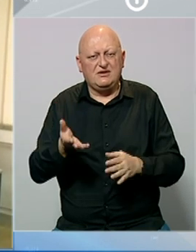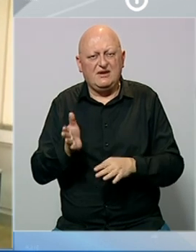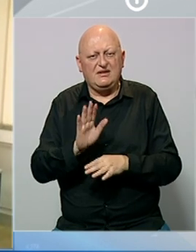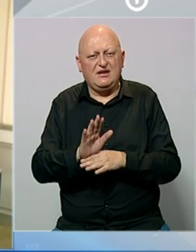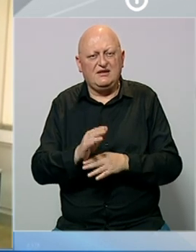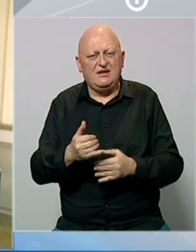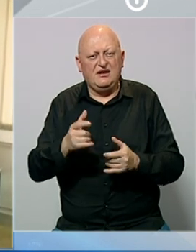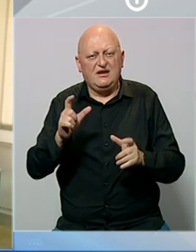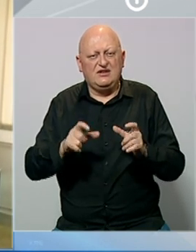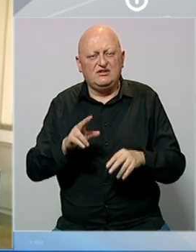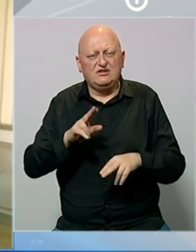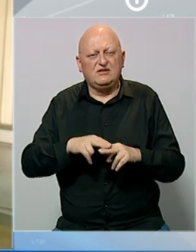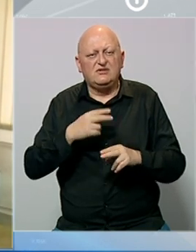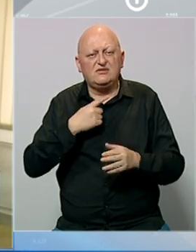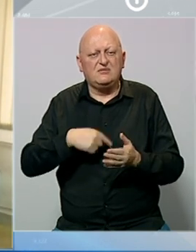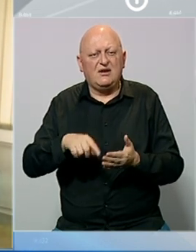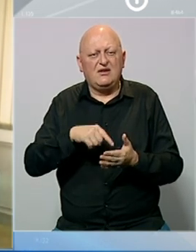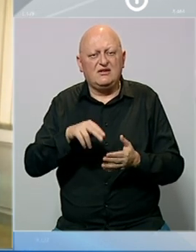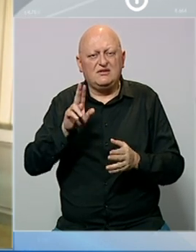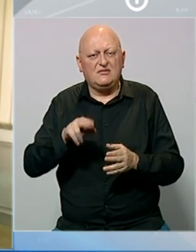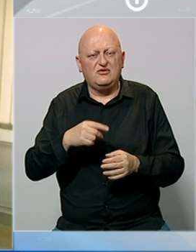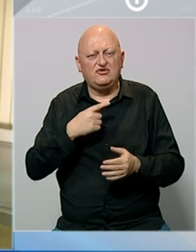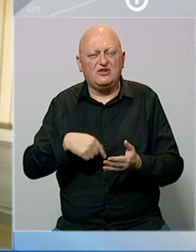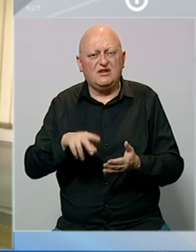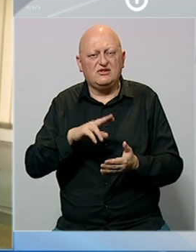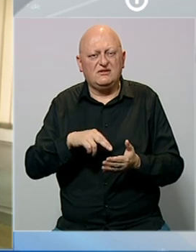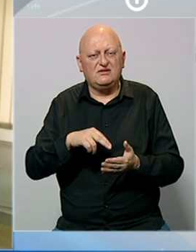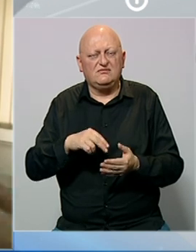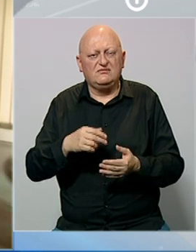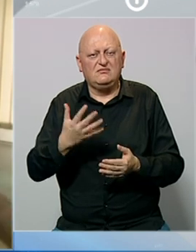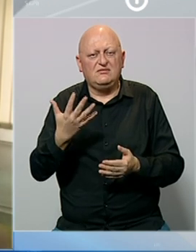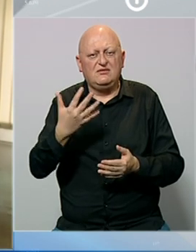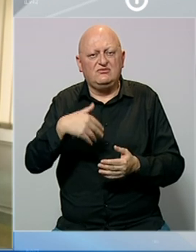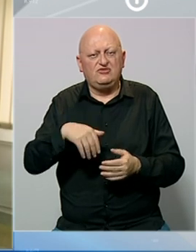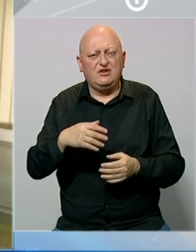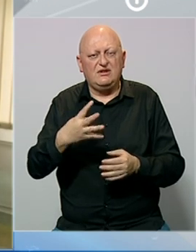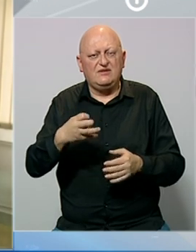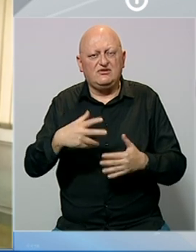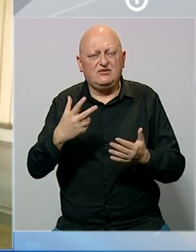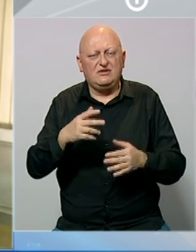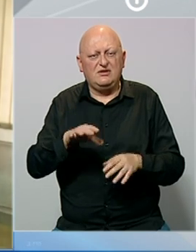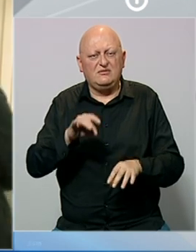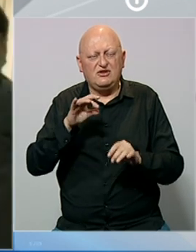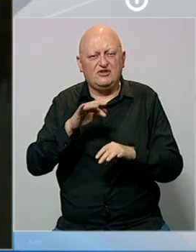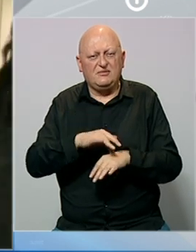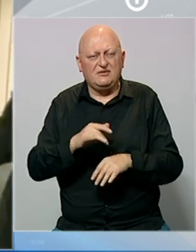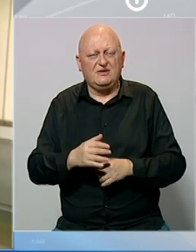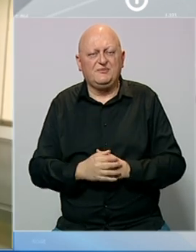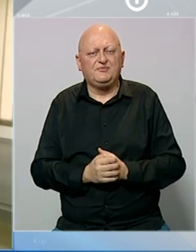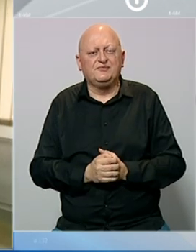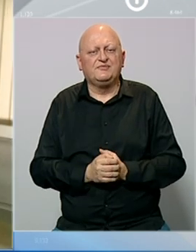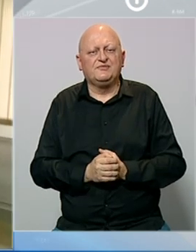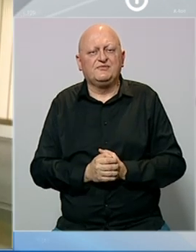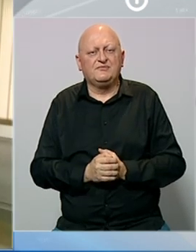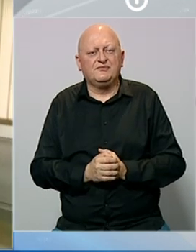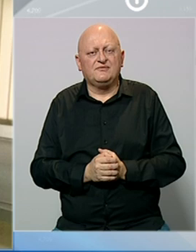7258 kandidata. Građani s pravom glasa moći će glasovati na 5903 biračka mjesta.